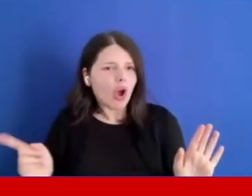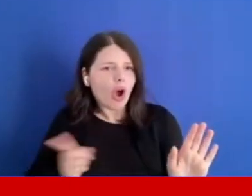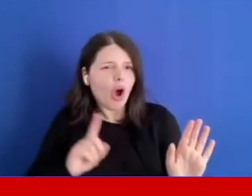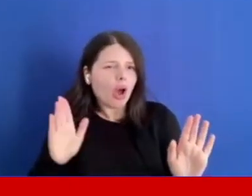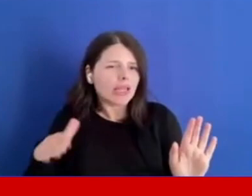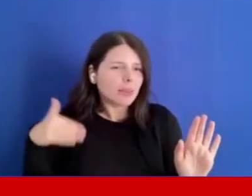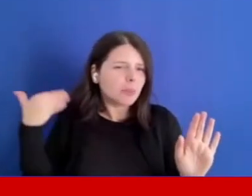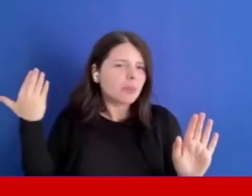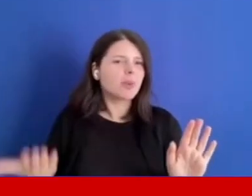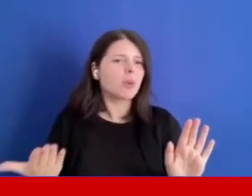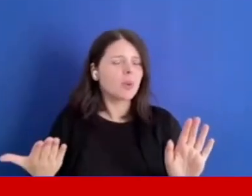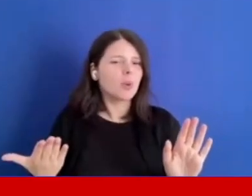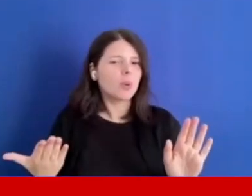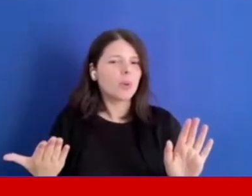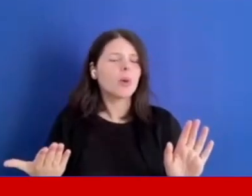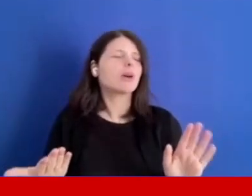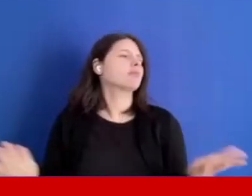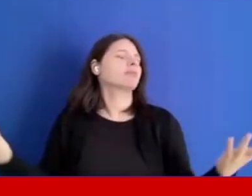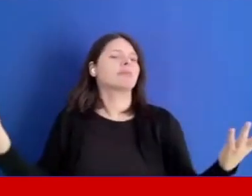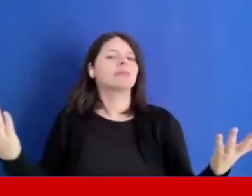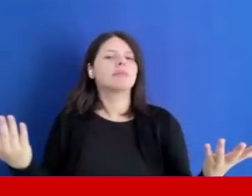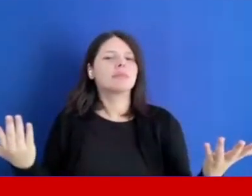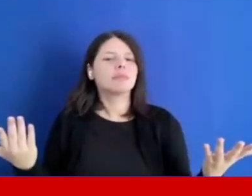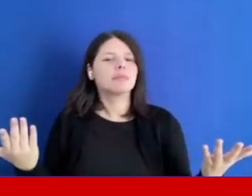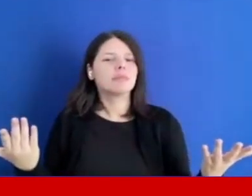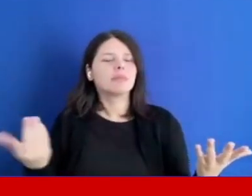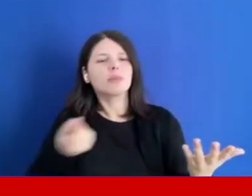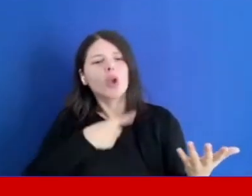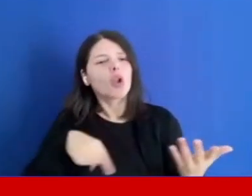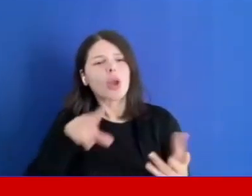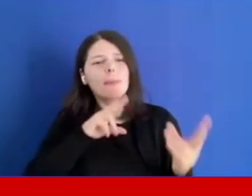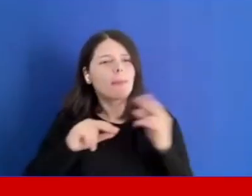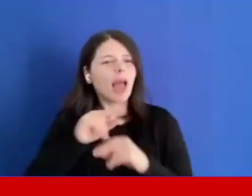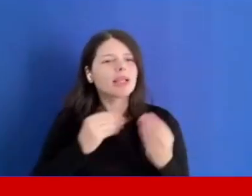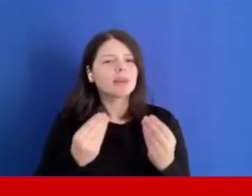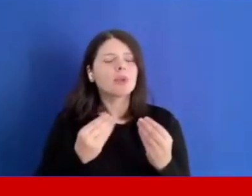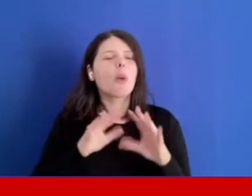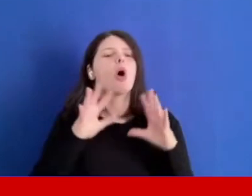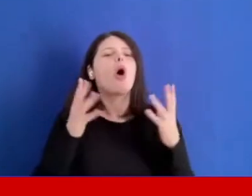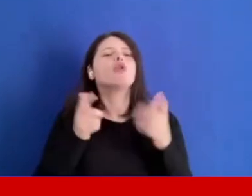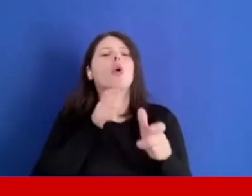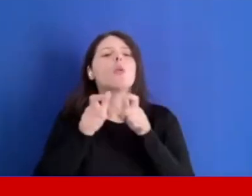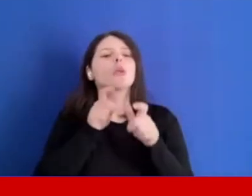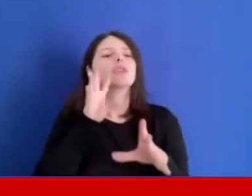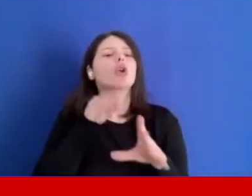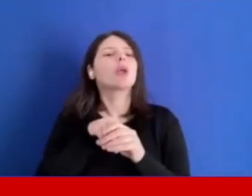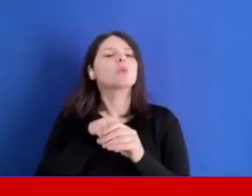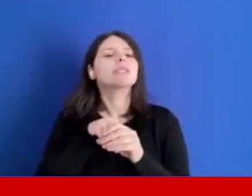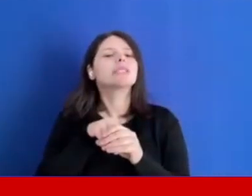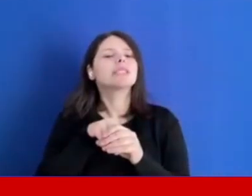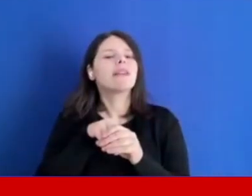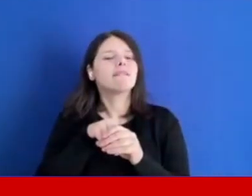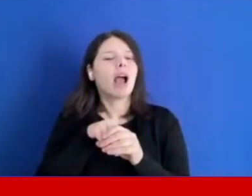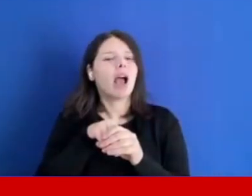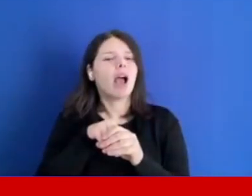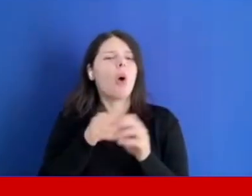anche perché qui non è che parliamo, cioè, proprio anche nel mondo della comunicazione inclusiva e non la sua declinazione,